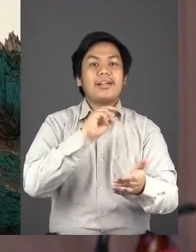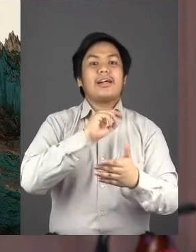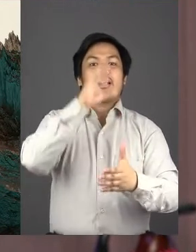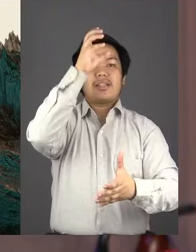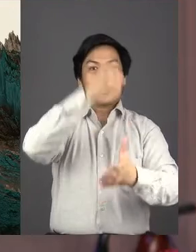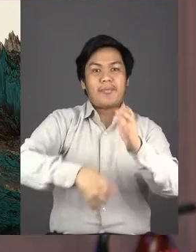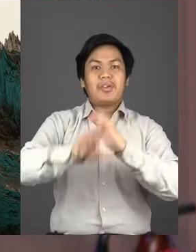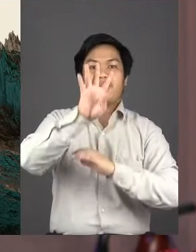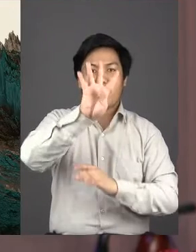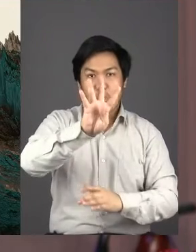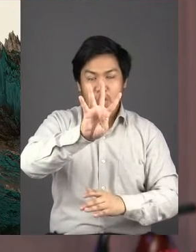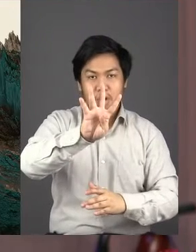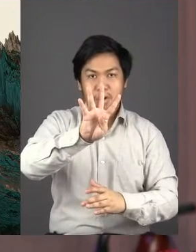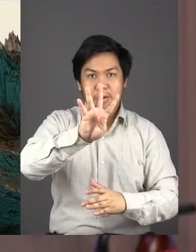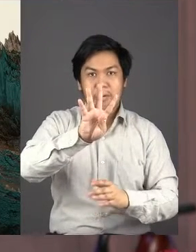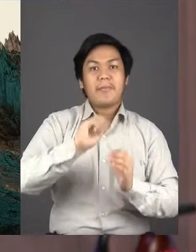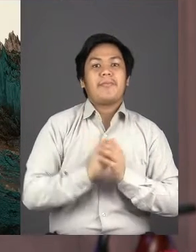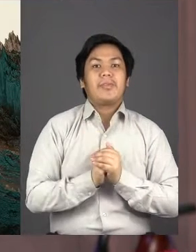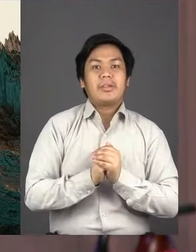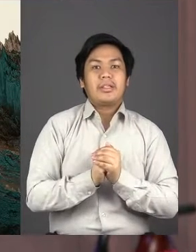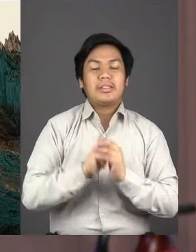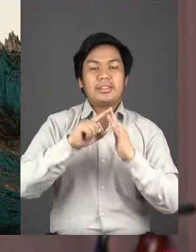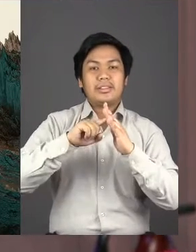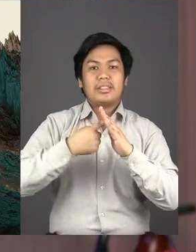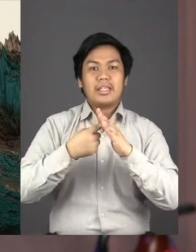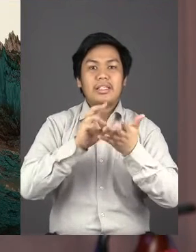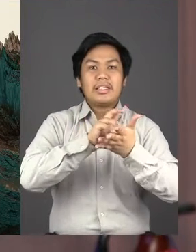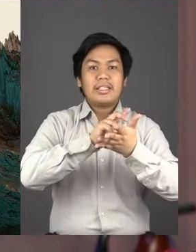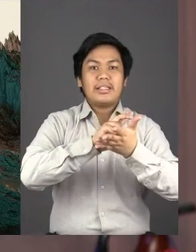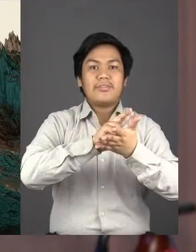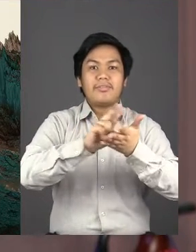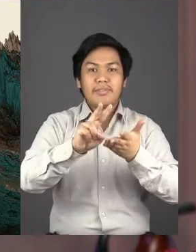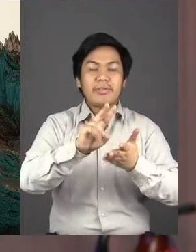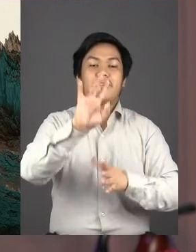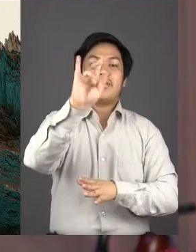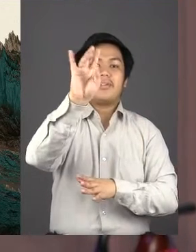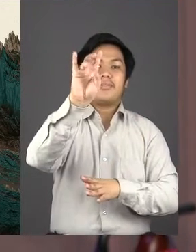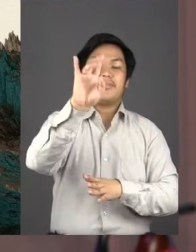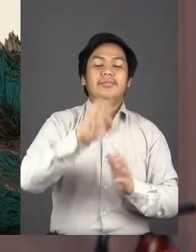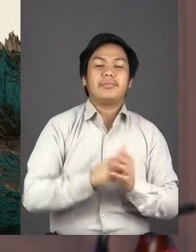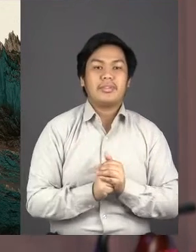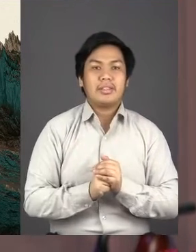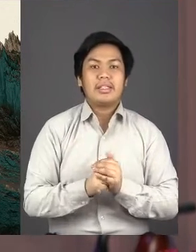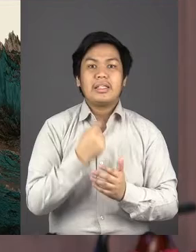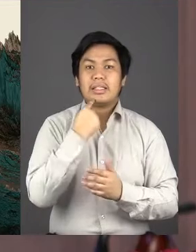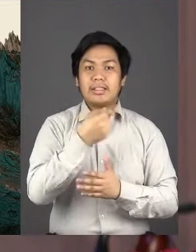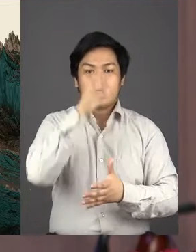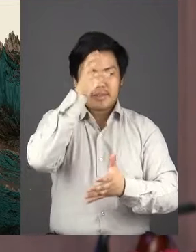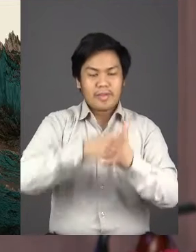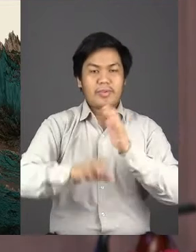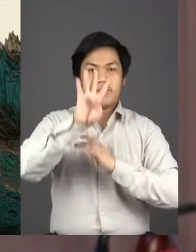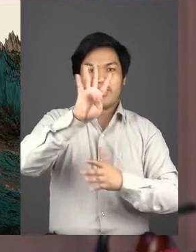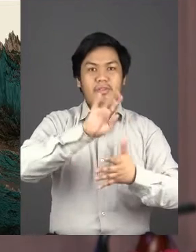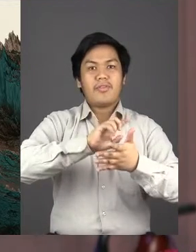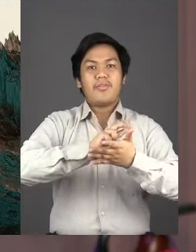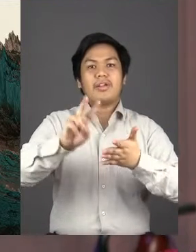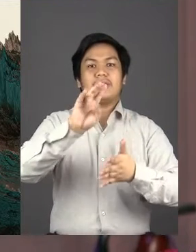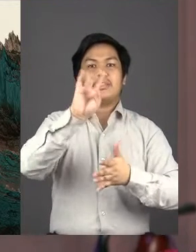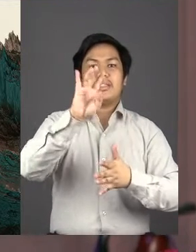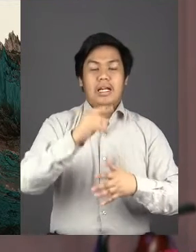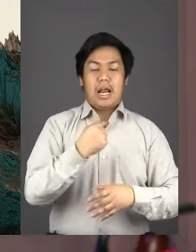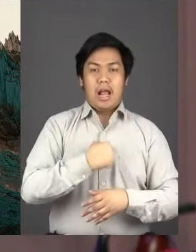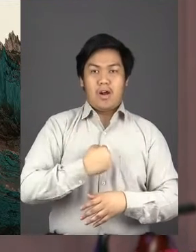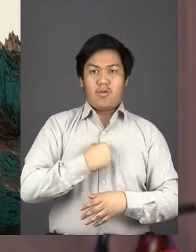chapter 4. So nag-umpisa sa verse 17. Sabi sa chapter 4 verse 17, now this